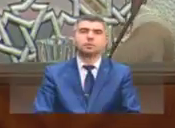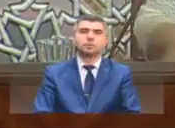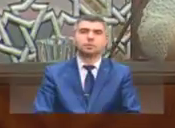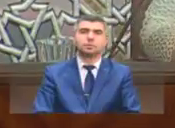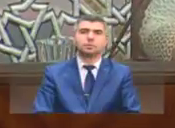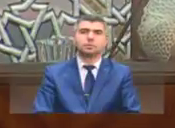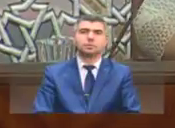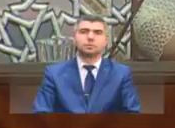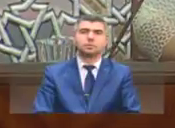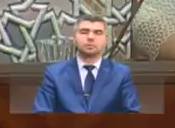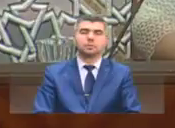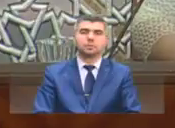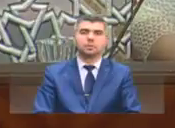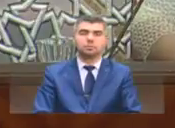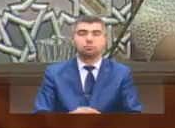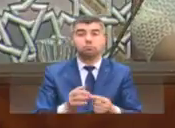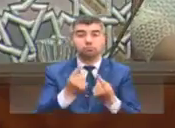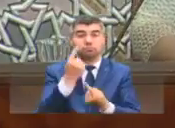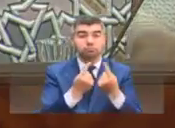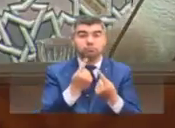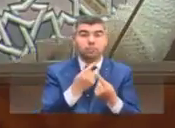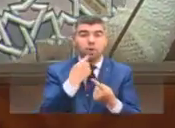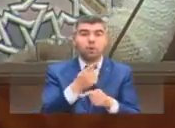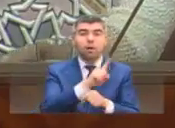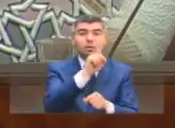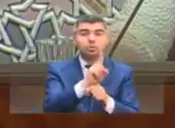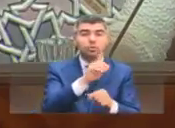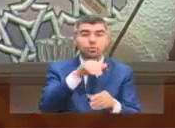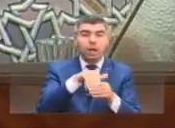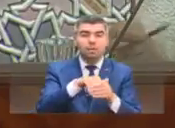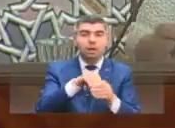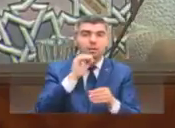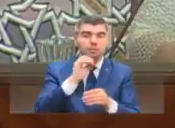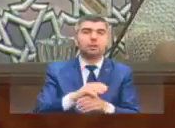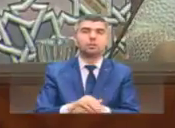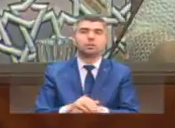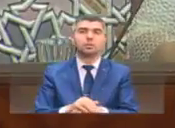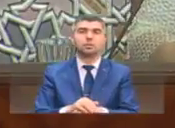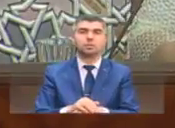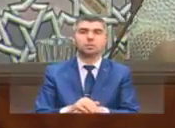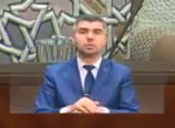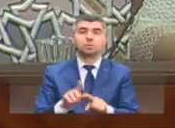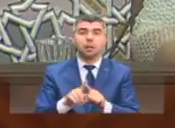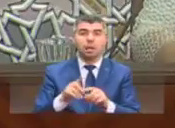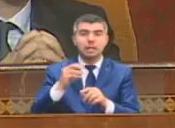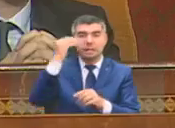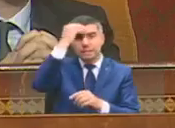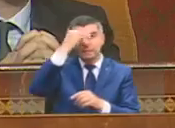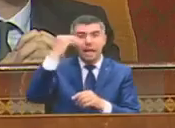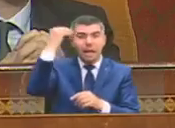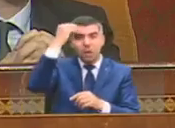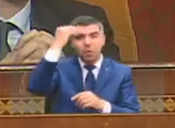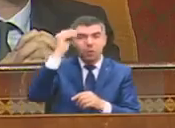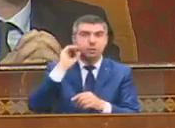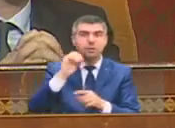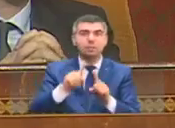ما مع ساكنة غفصي على المؤال مشروع تزويد دائرة غفصي بالماء الشروب والإقليم الشفشاون الذي تم تدشينه من طرف